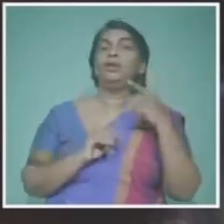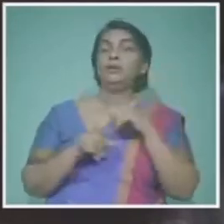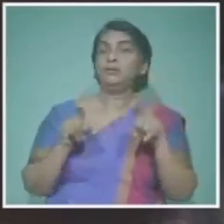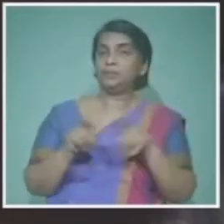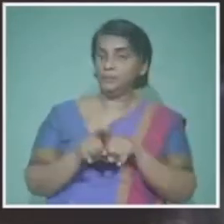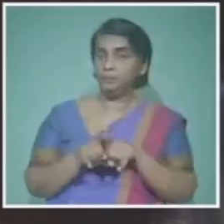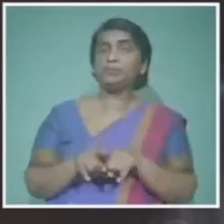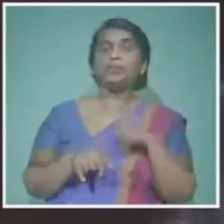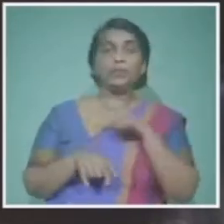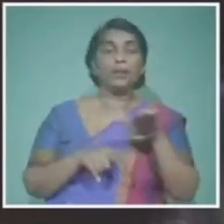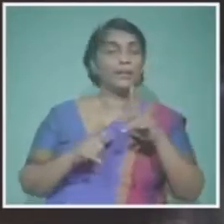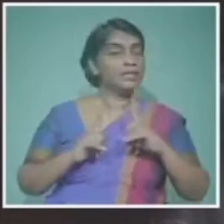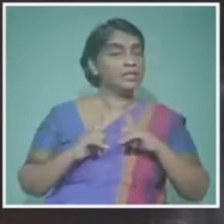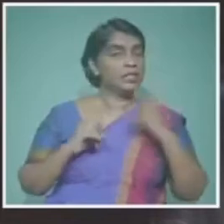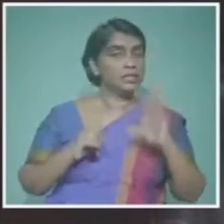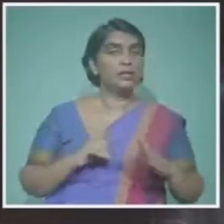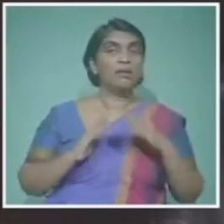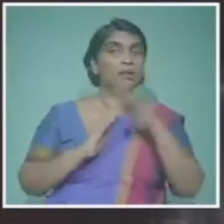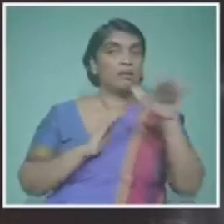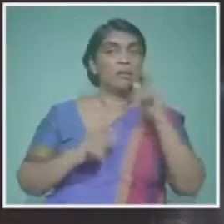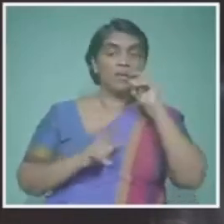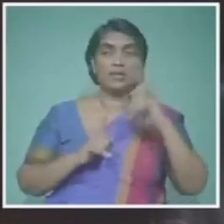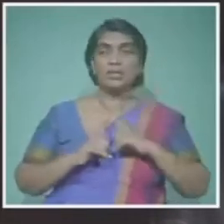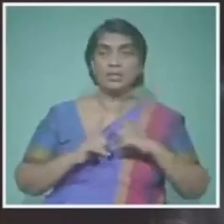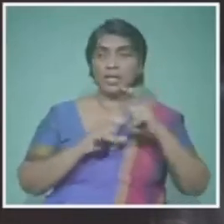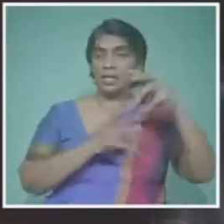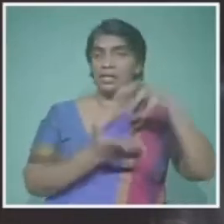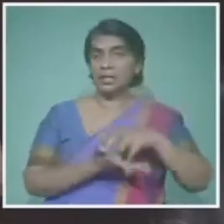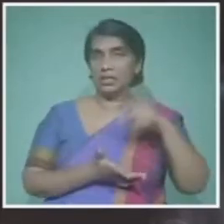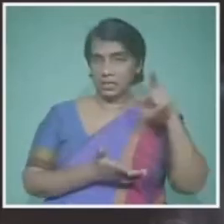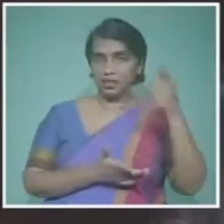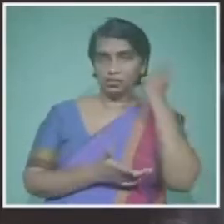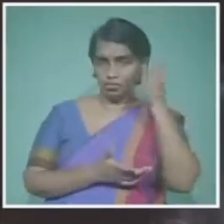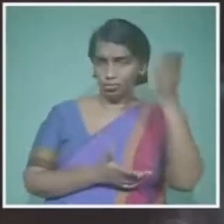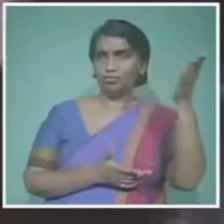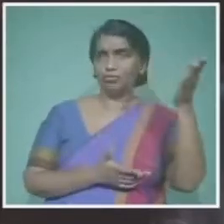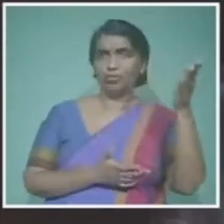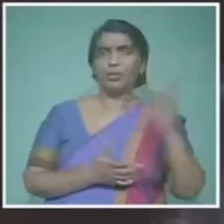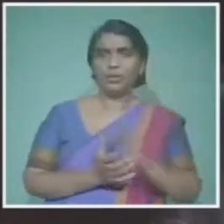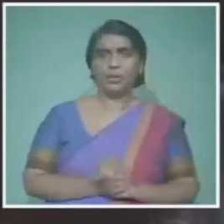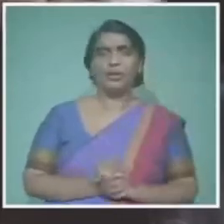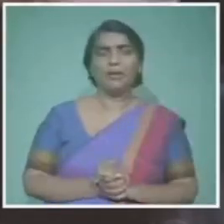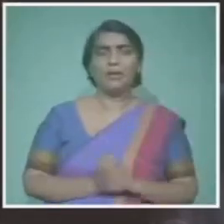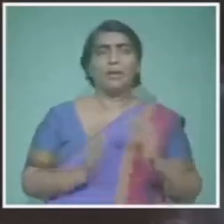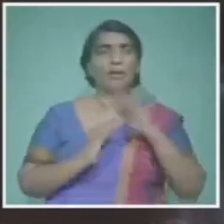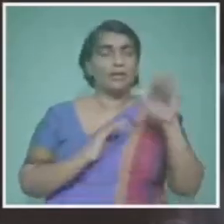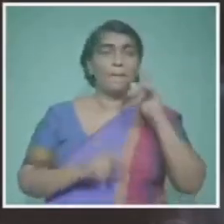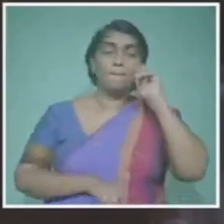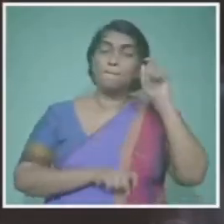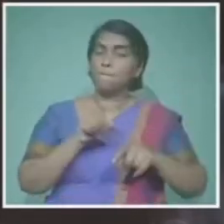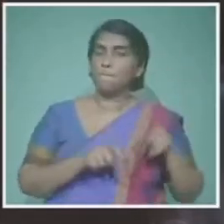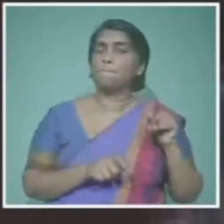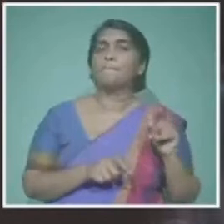bagaimana? Ia Pradesh jiwat tuan, gamaan jiwat tu, betul betul istikke. Betul no. Istikke gamaan ini jangan tahu